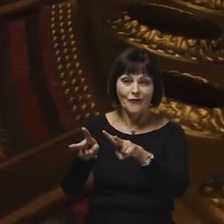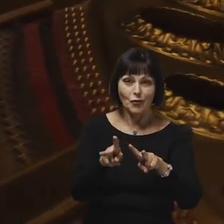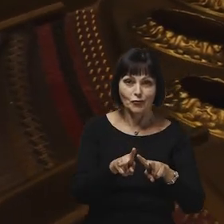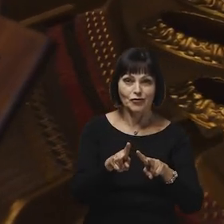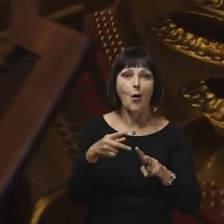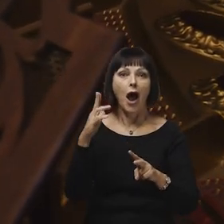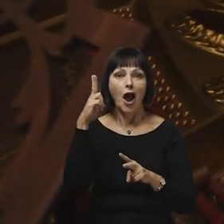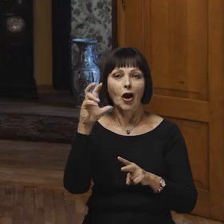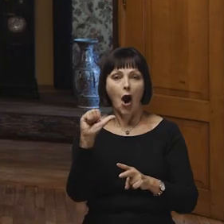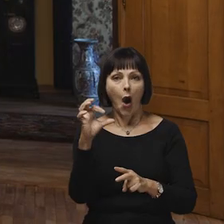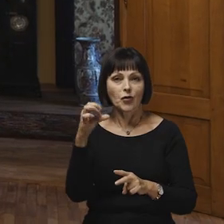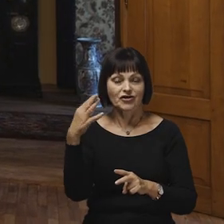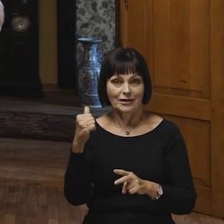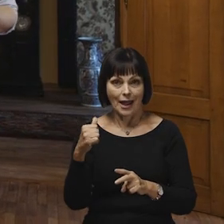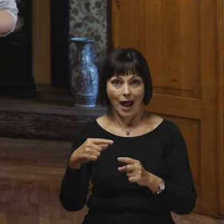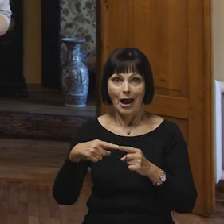Kąśnej. Po